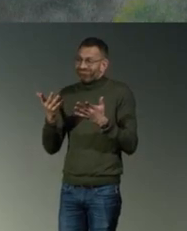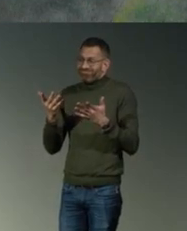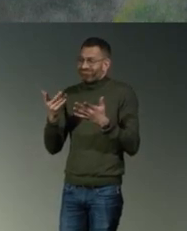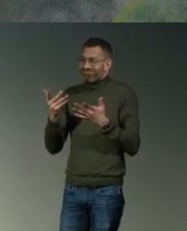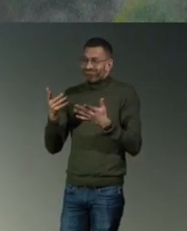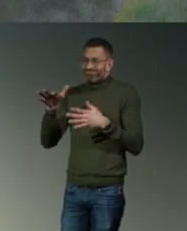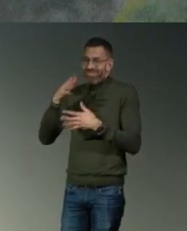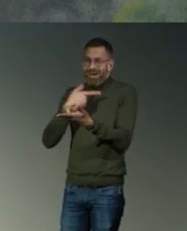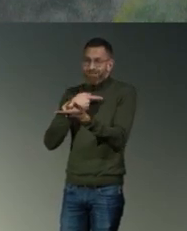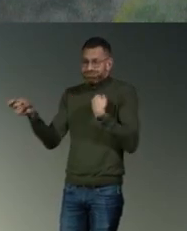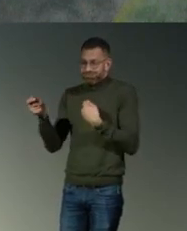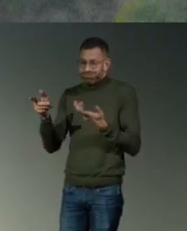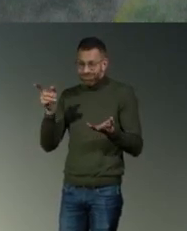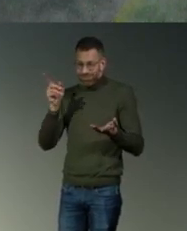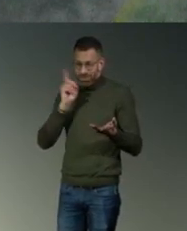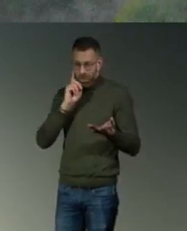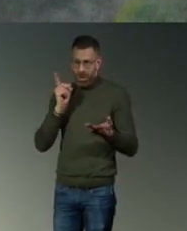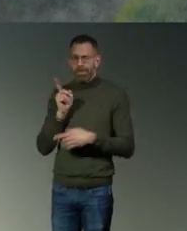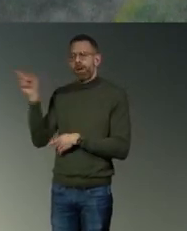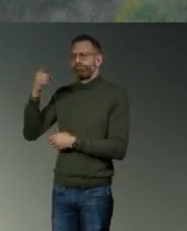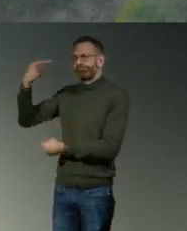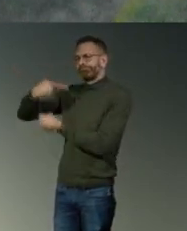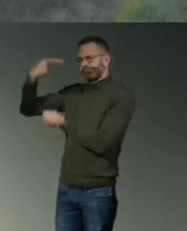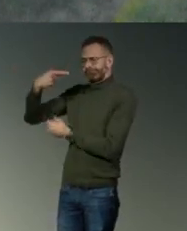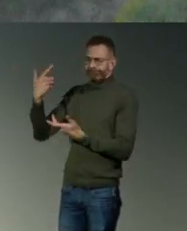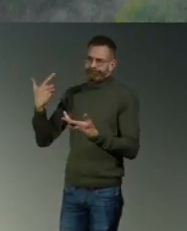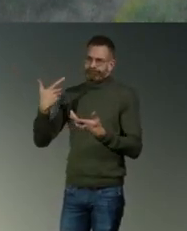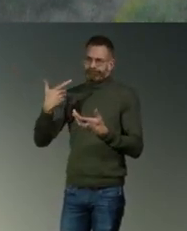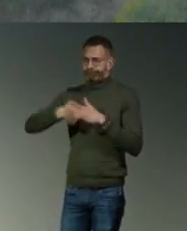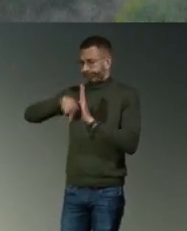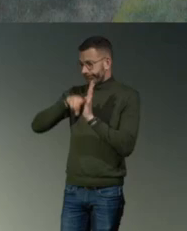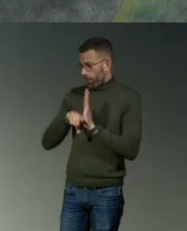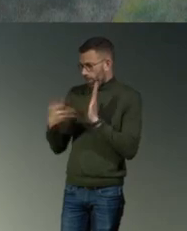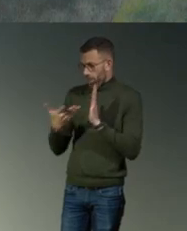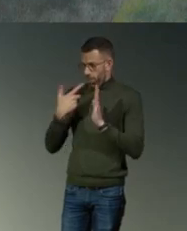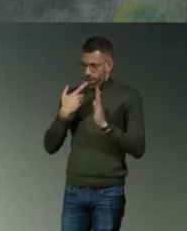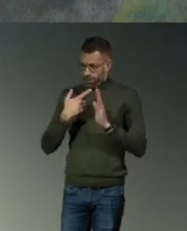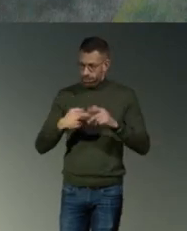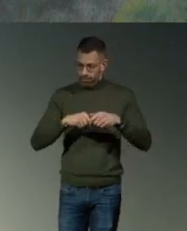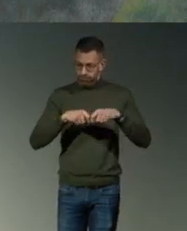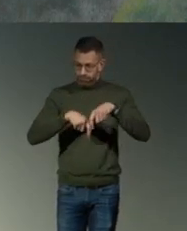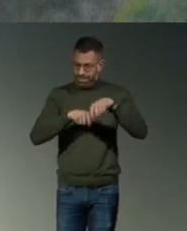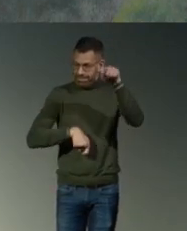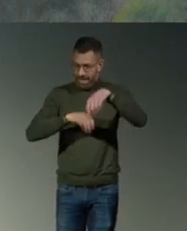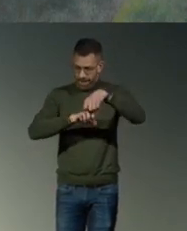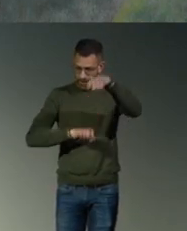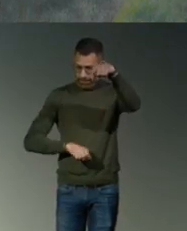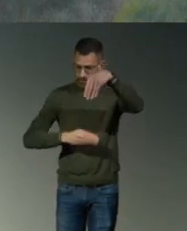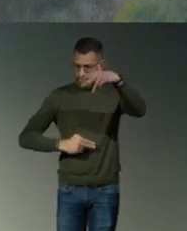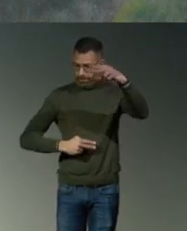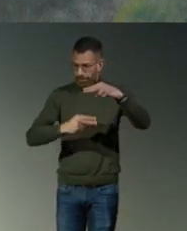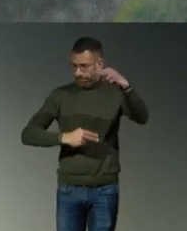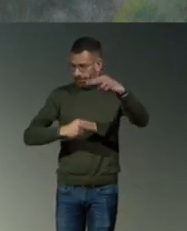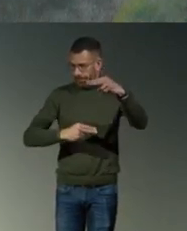ce texte, parmi les contraintes, il y avait, bon, les contraintes, c'était la longueur du texte, c'était de choisir